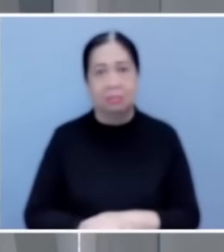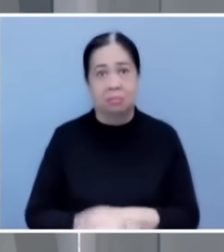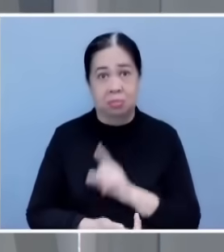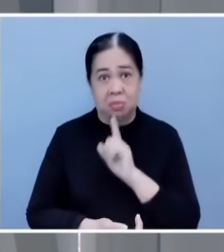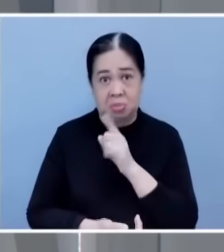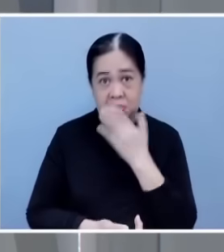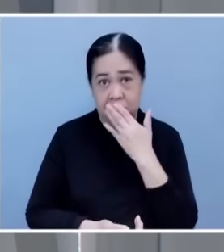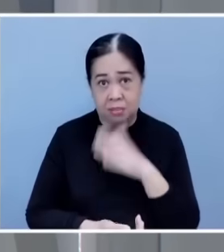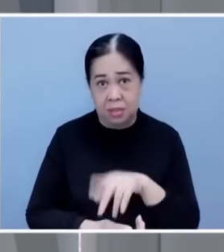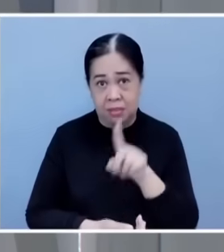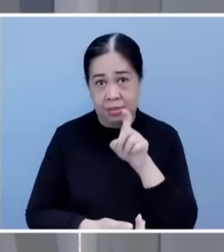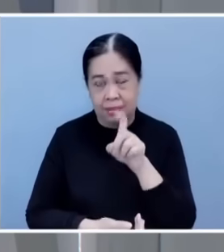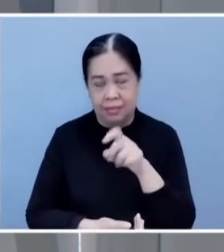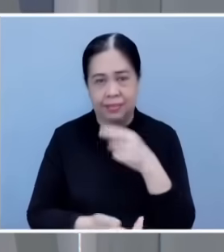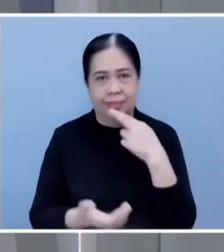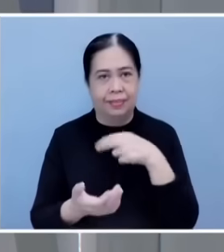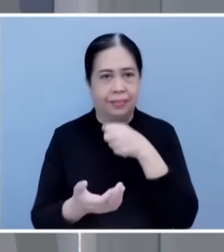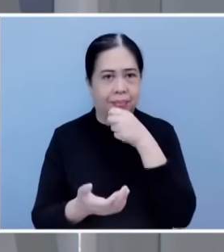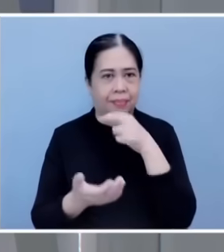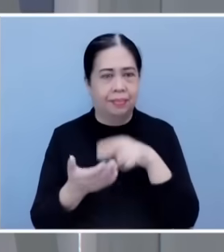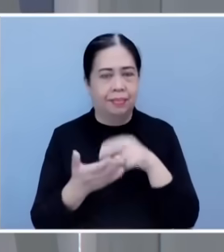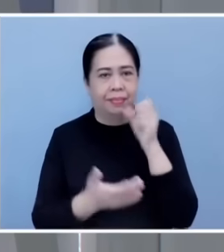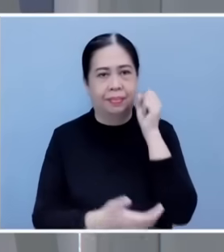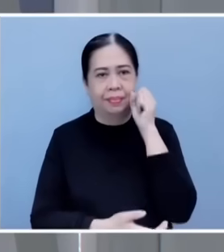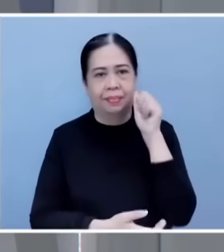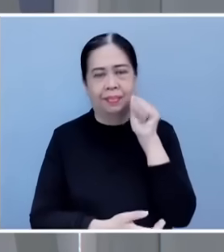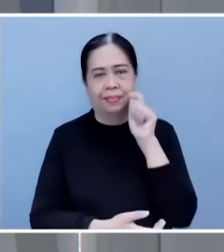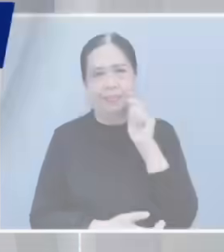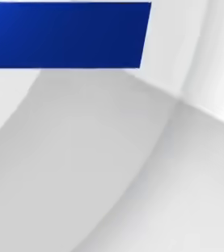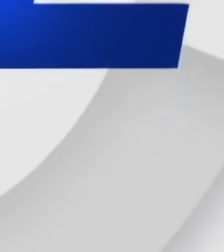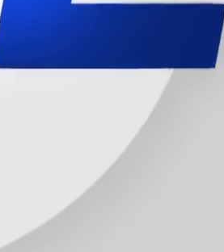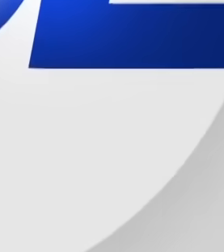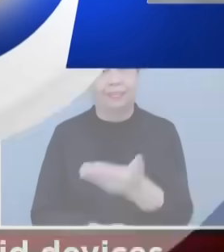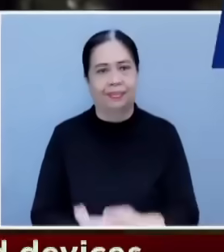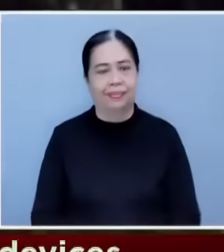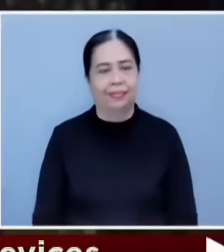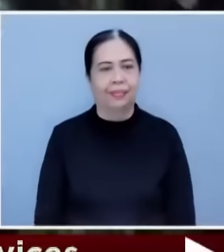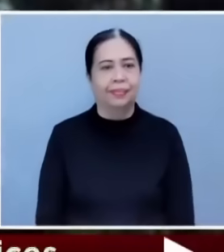ito? Nagpapatrol, Sherian Torres.